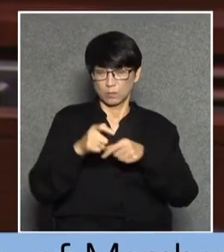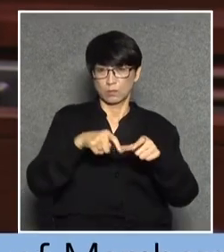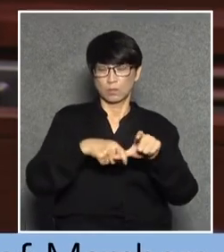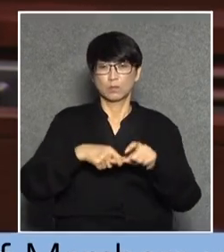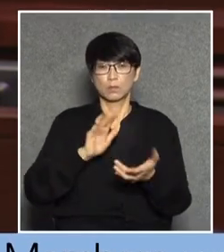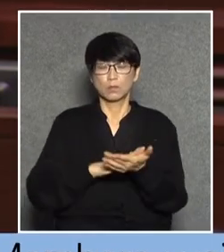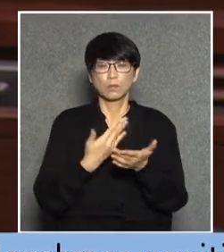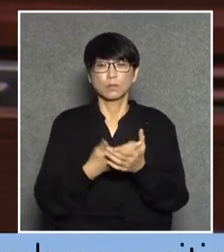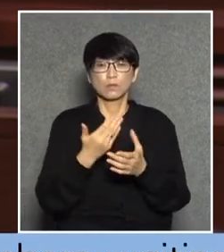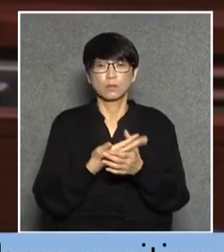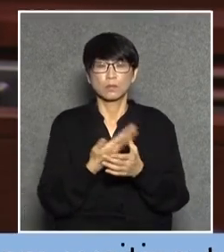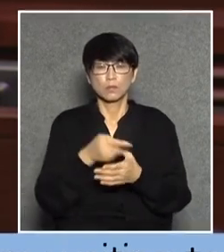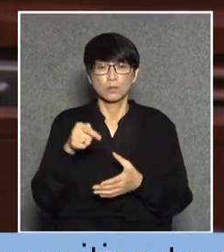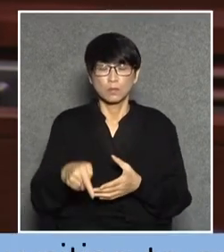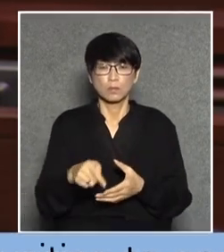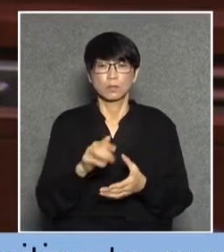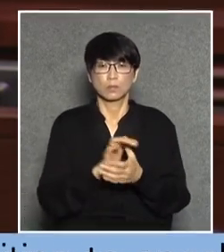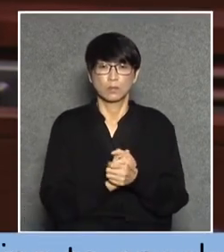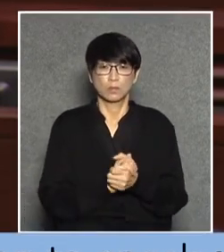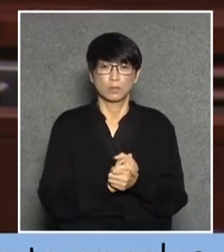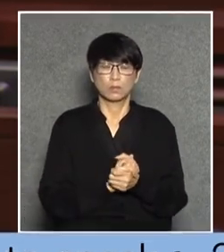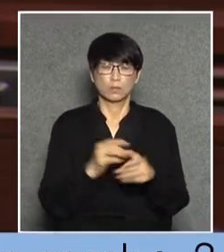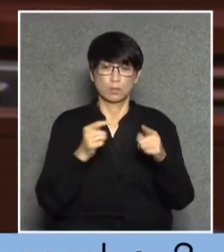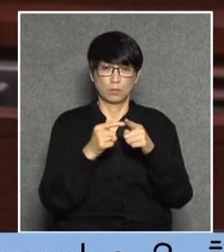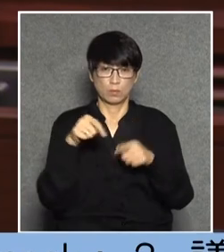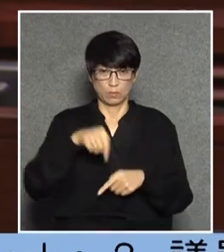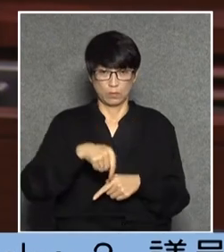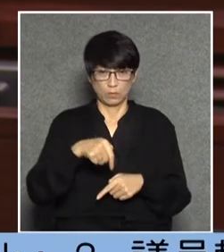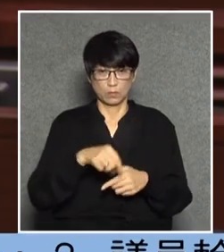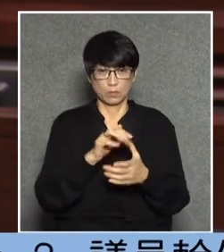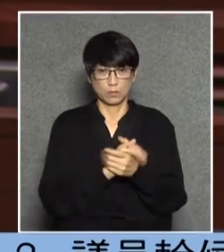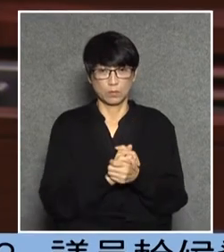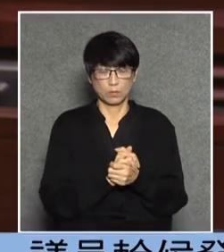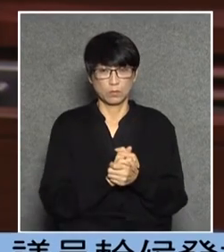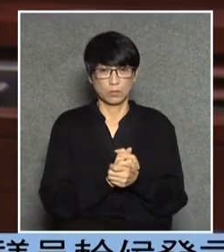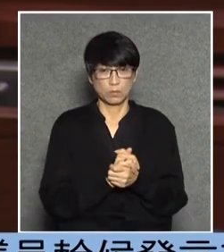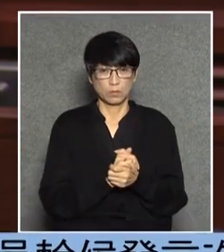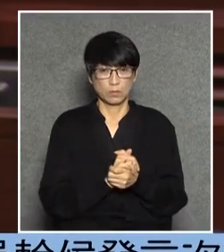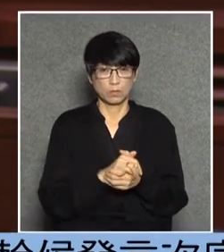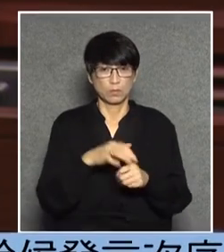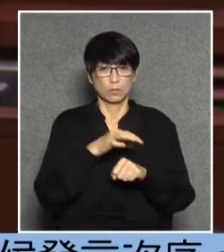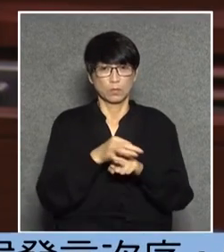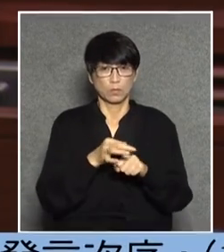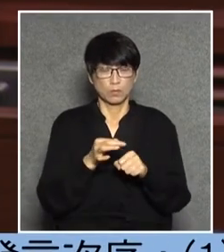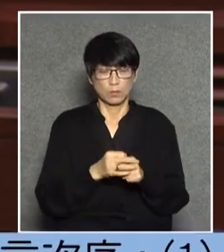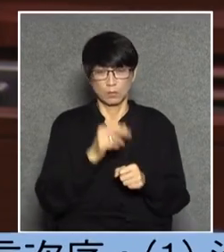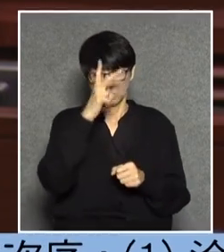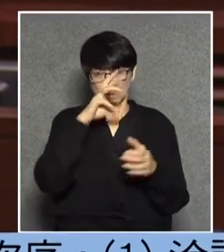我哋沿海收下嘅錢㗎嘛，嗰啲人喺度係有原因嘅地緣政治㗎嘛。